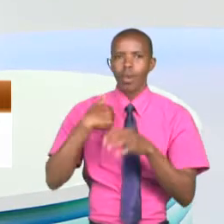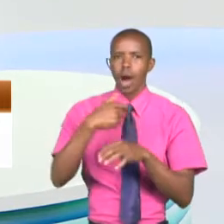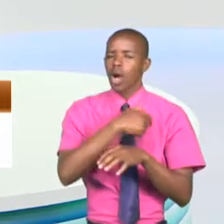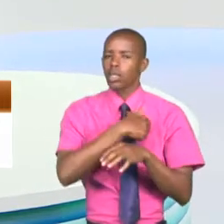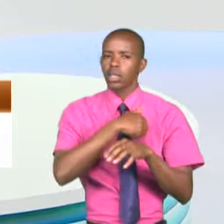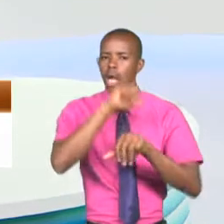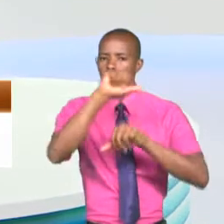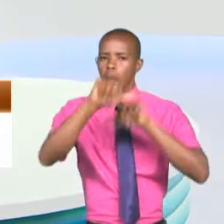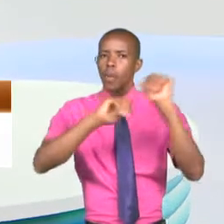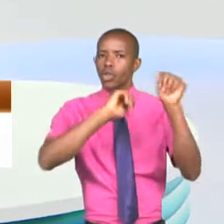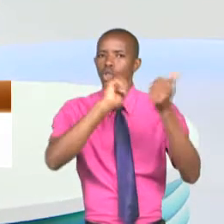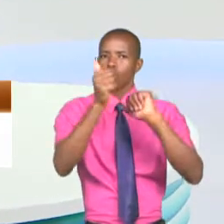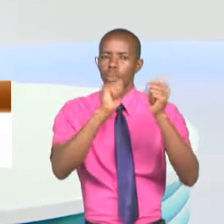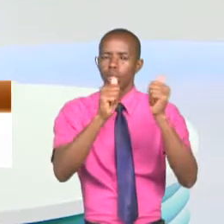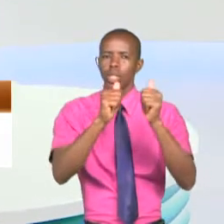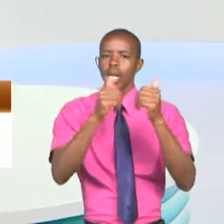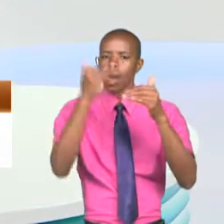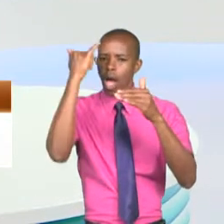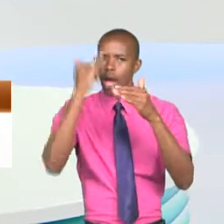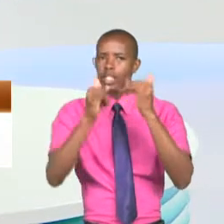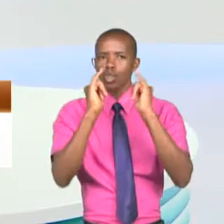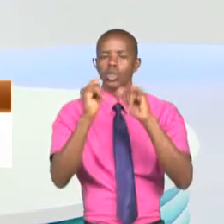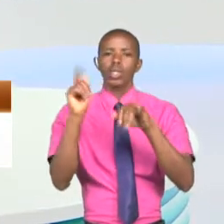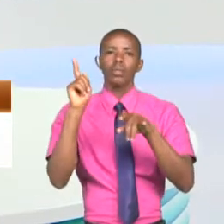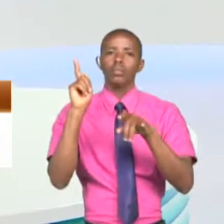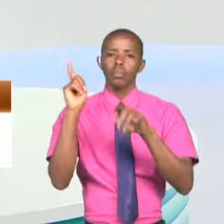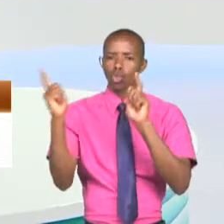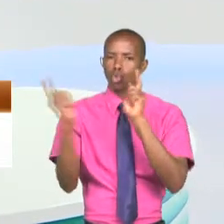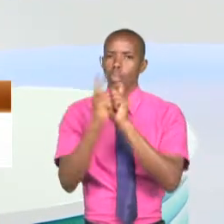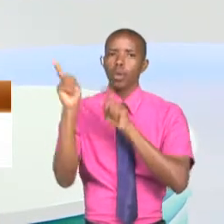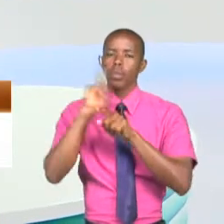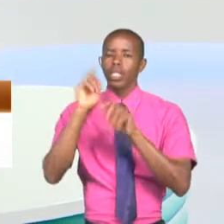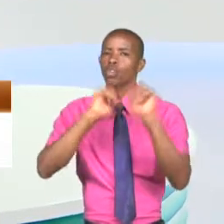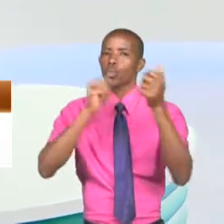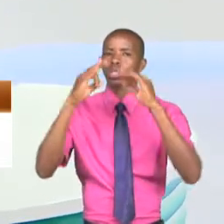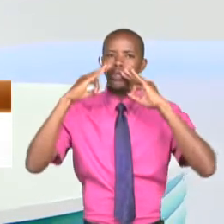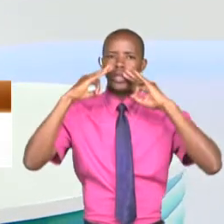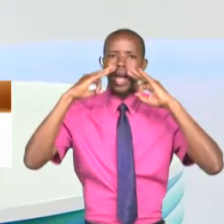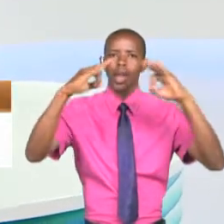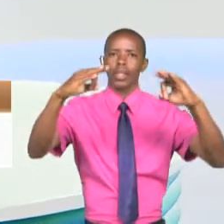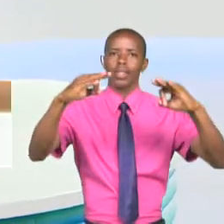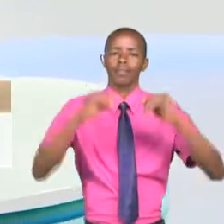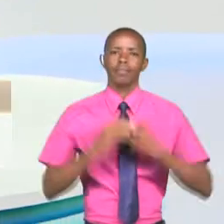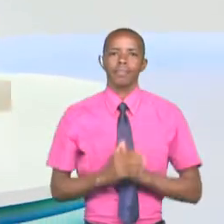virutubisho tu vya spoti. Mimi nalikunja jamvi, tupatane kesho kwenye Sports Finale.